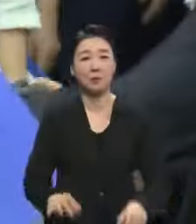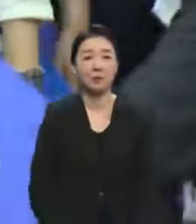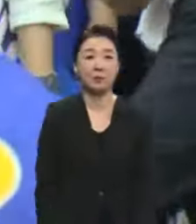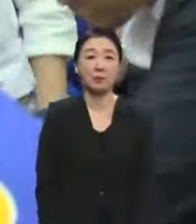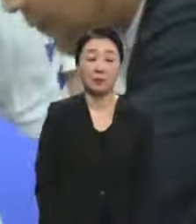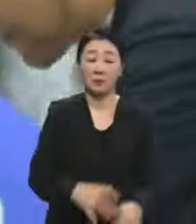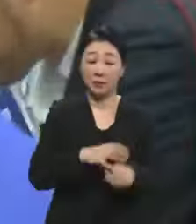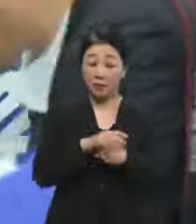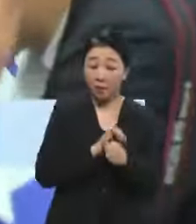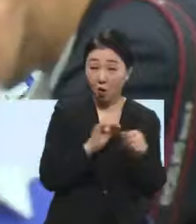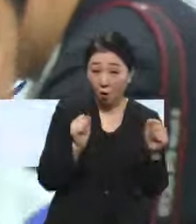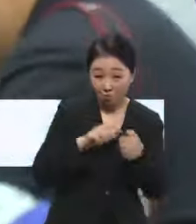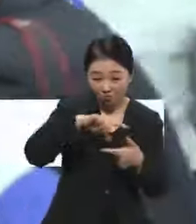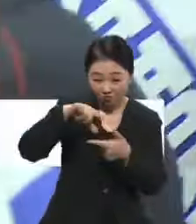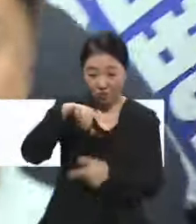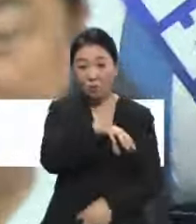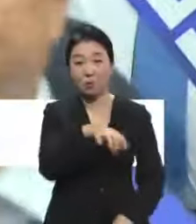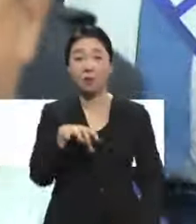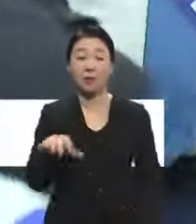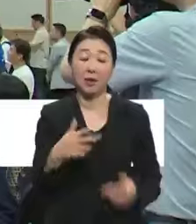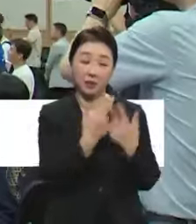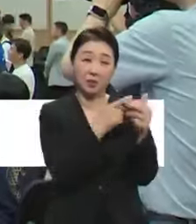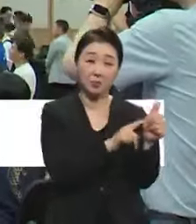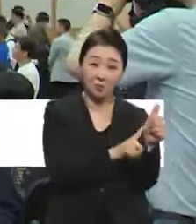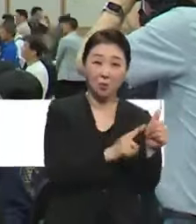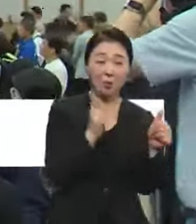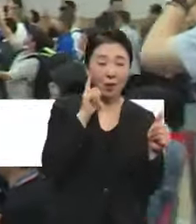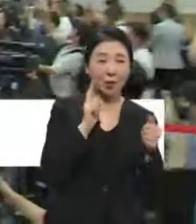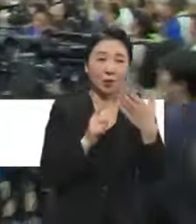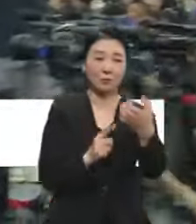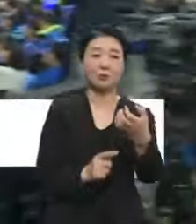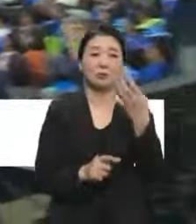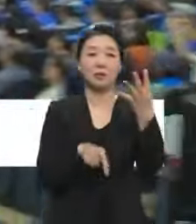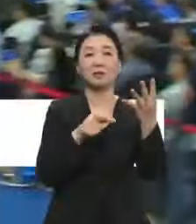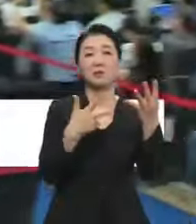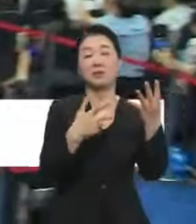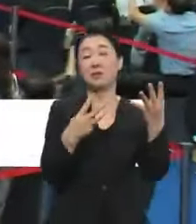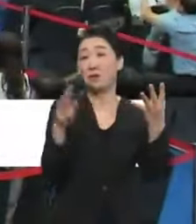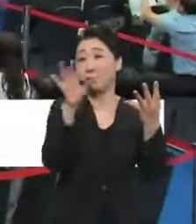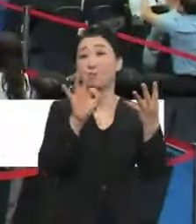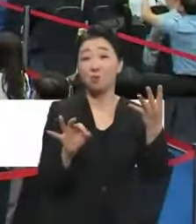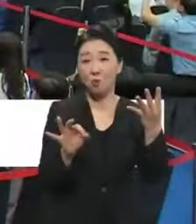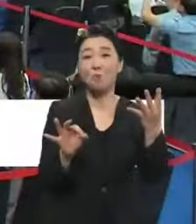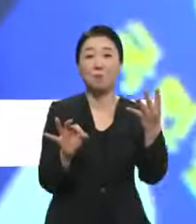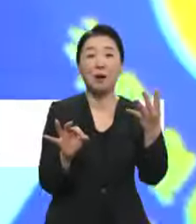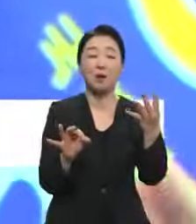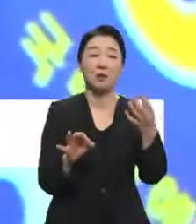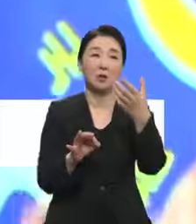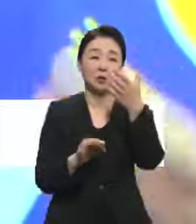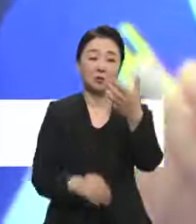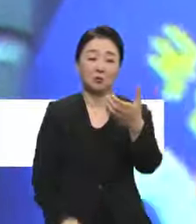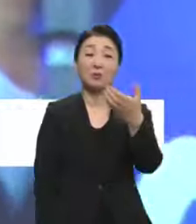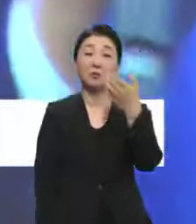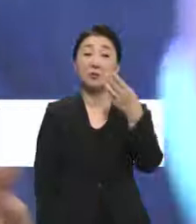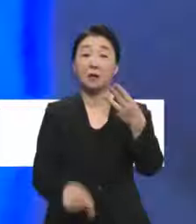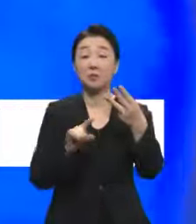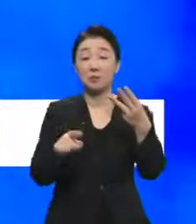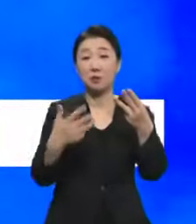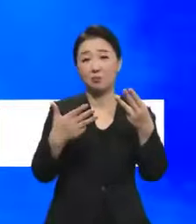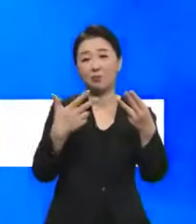대구 경북 지역 경선에서도 이 후보는 각각 94.73%와 93.97%의